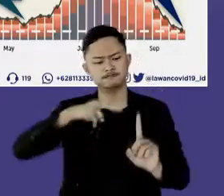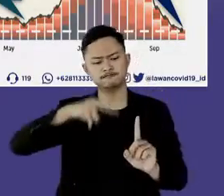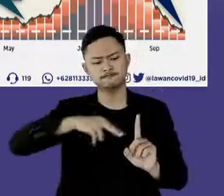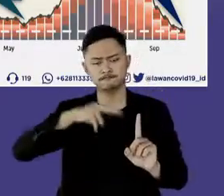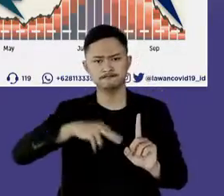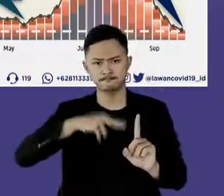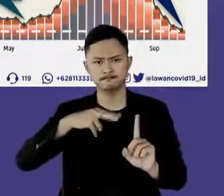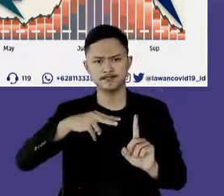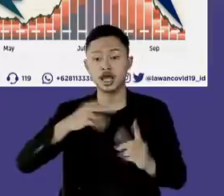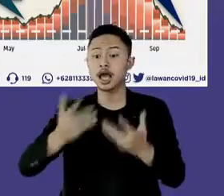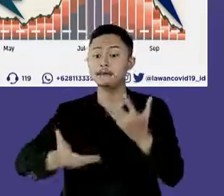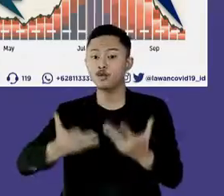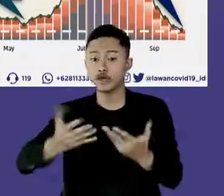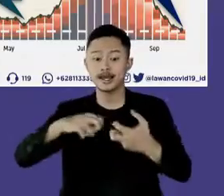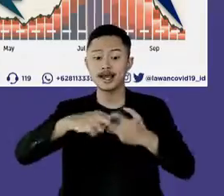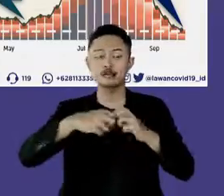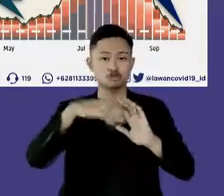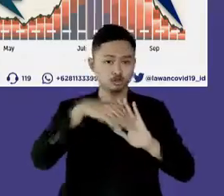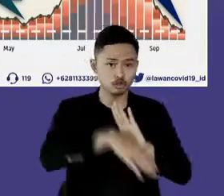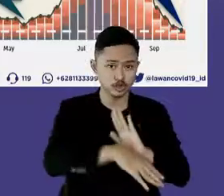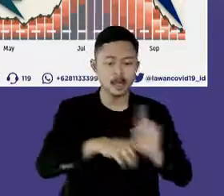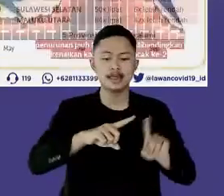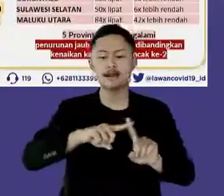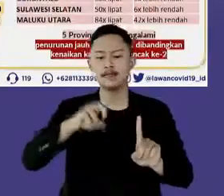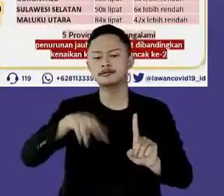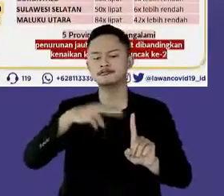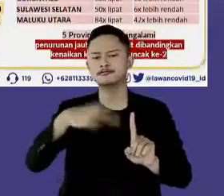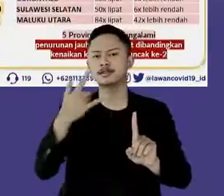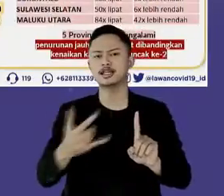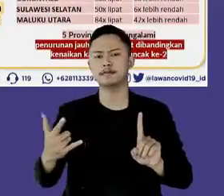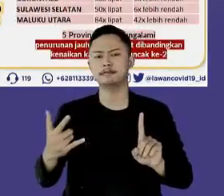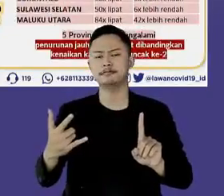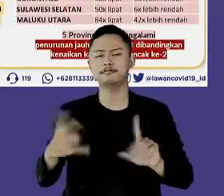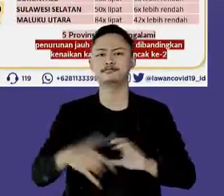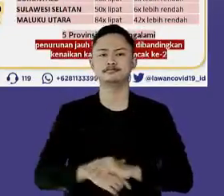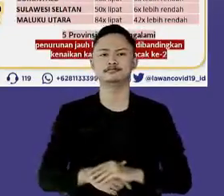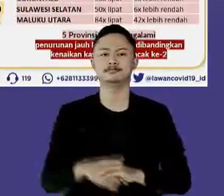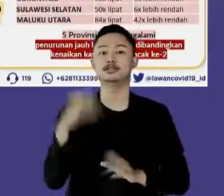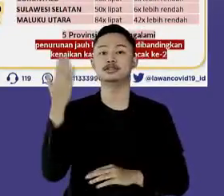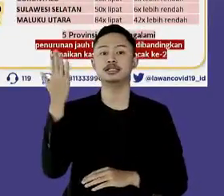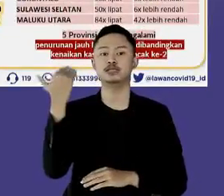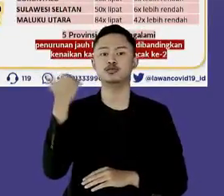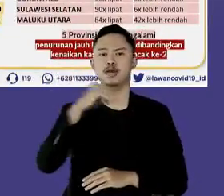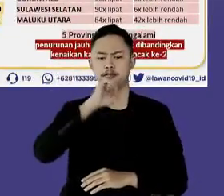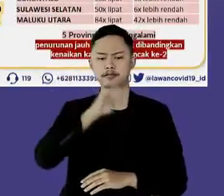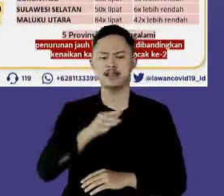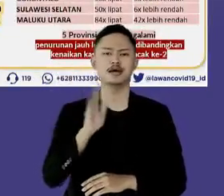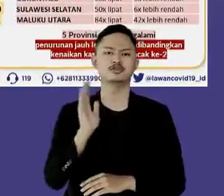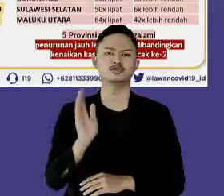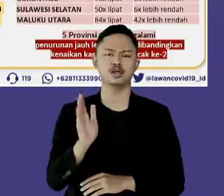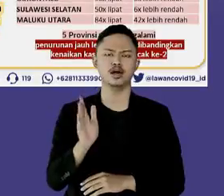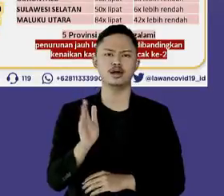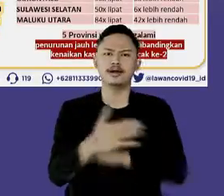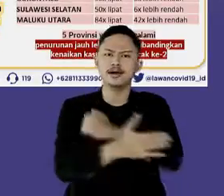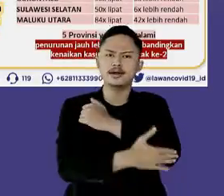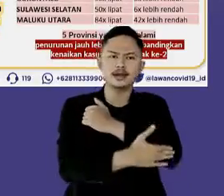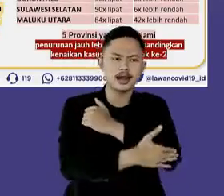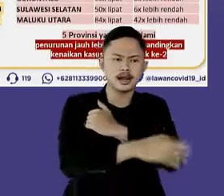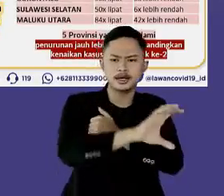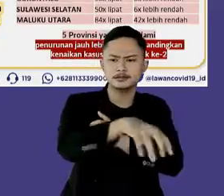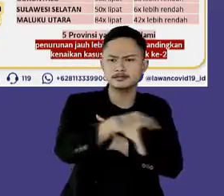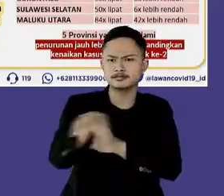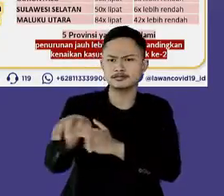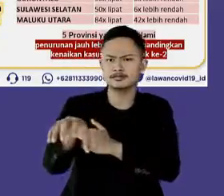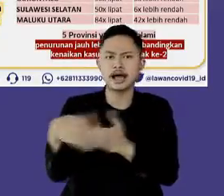meskipun kasus telah mengalami penurunan Hai seperti yang sudah saya sampaikan sebelumnya beberapa negara mulai